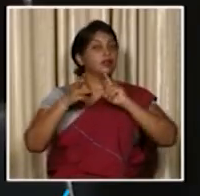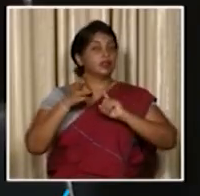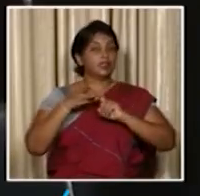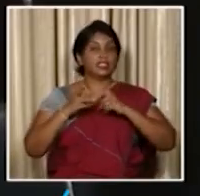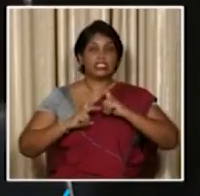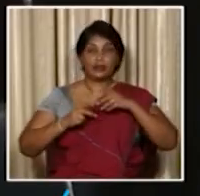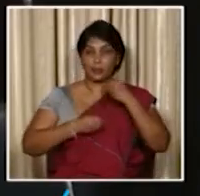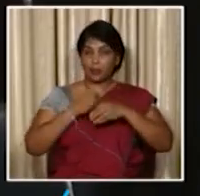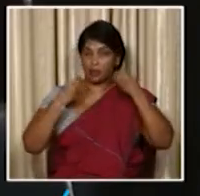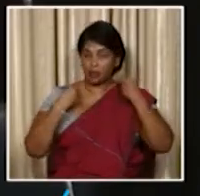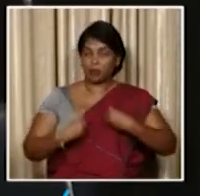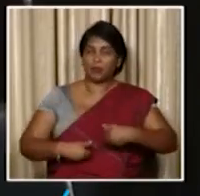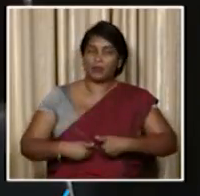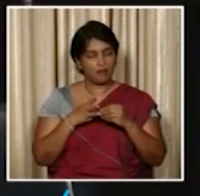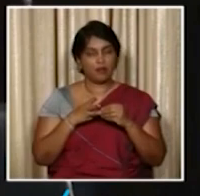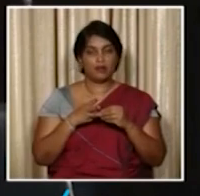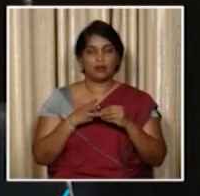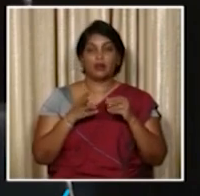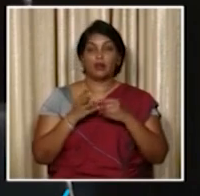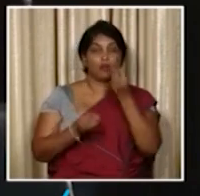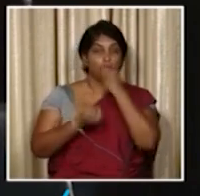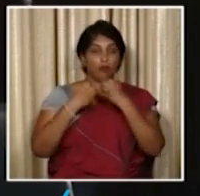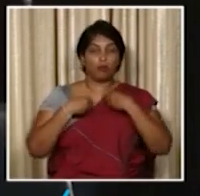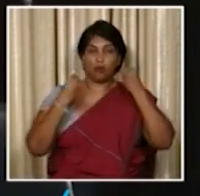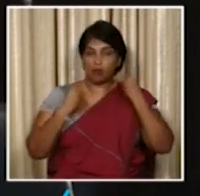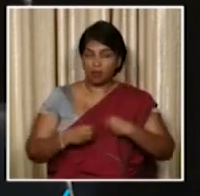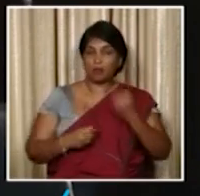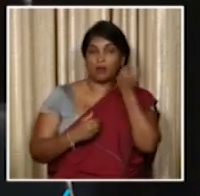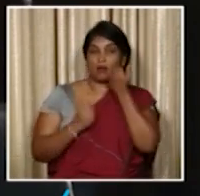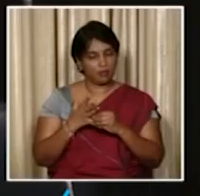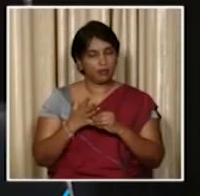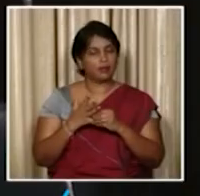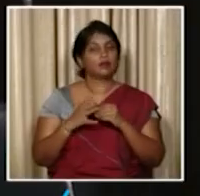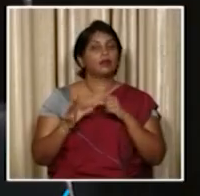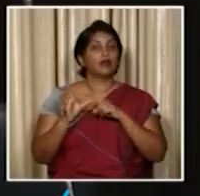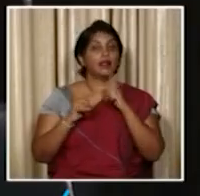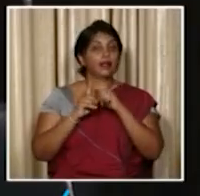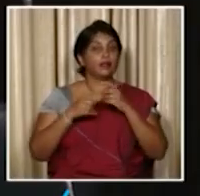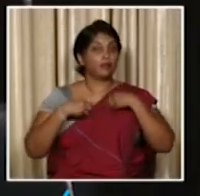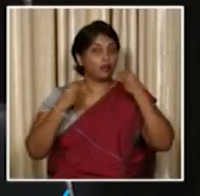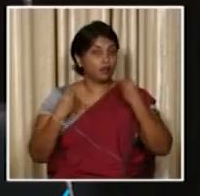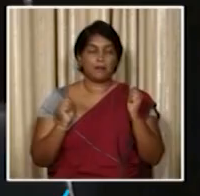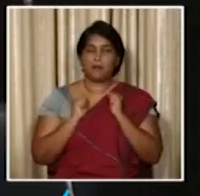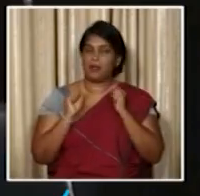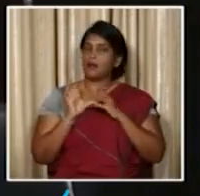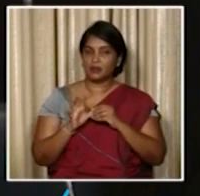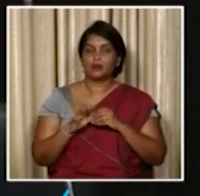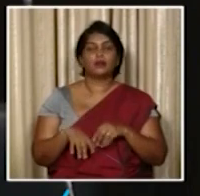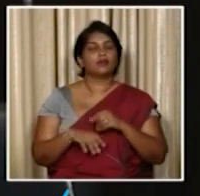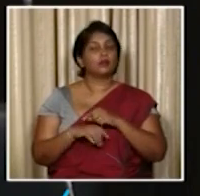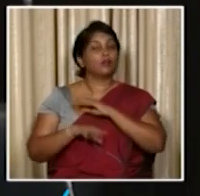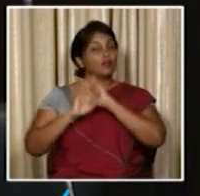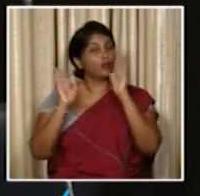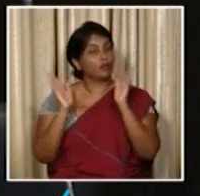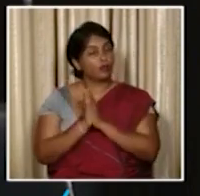ජීවනෝපාය අහිමි වීම නිසා කුසගිනි බිය ඇති වෙලා තිබෙනවා පෝෂණයේ බිඳවැටුන නිසා රෝග බියක් ඇති වෙලා තිබෙනවා අධ්‍යාපනයේ අහිමි වීමේ බියක් තියෙනවා අද දරුවන්ට මේ